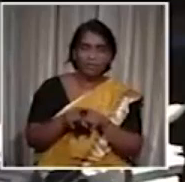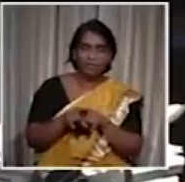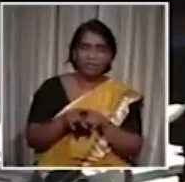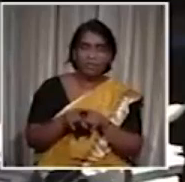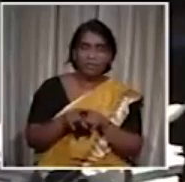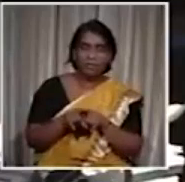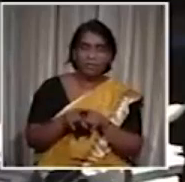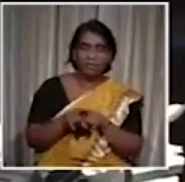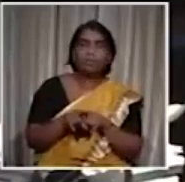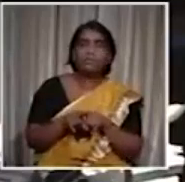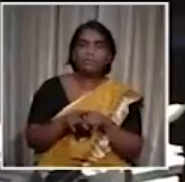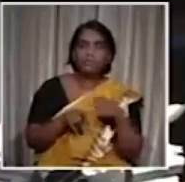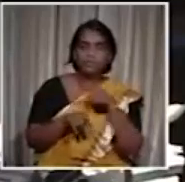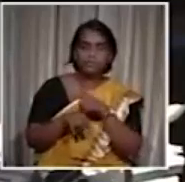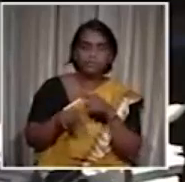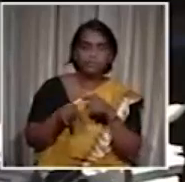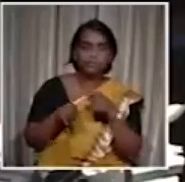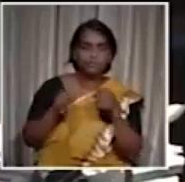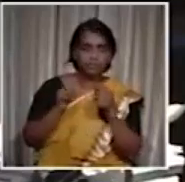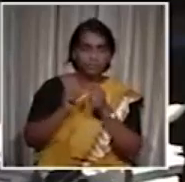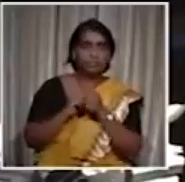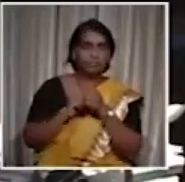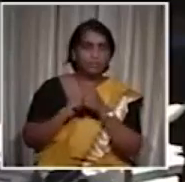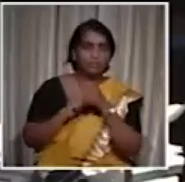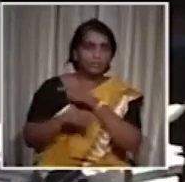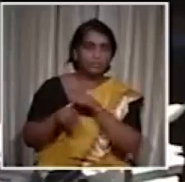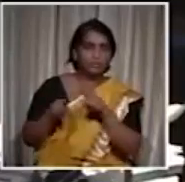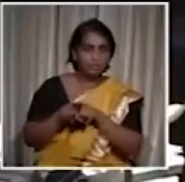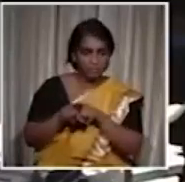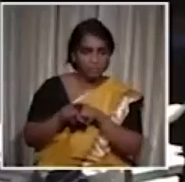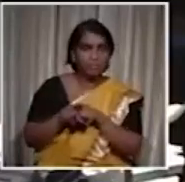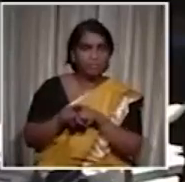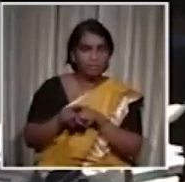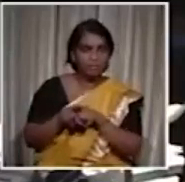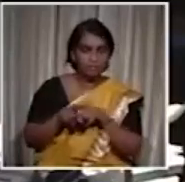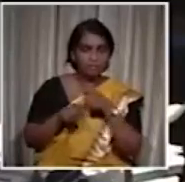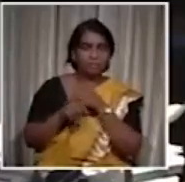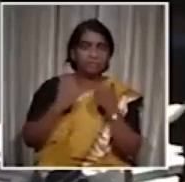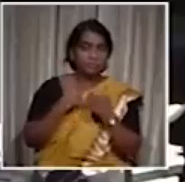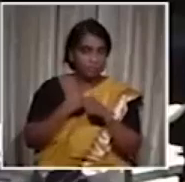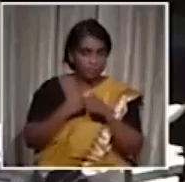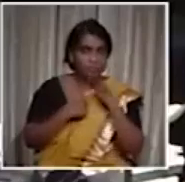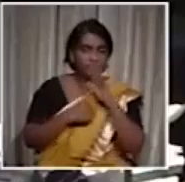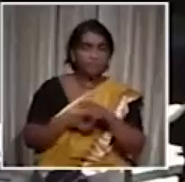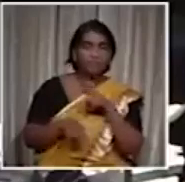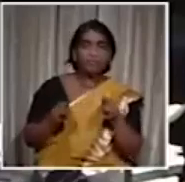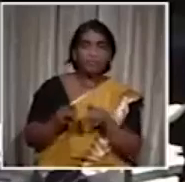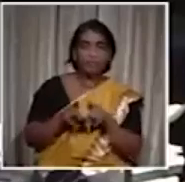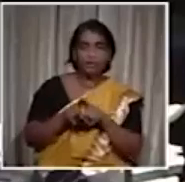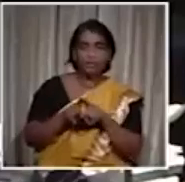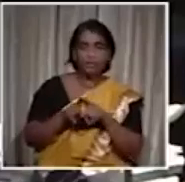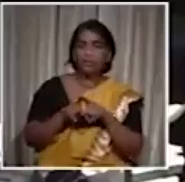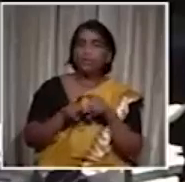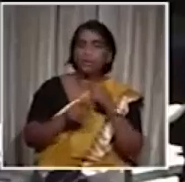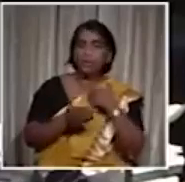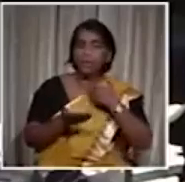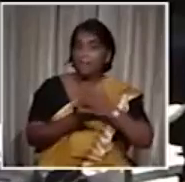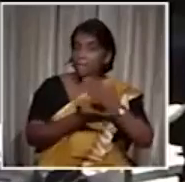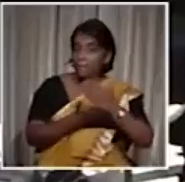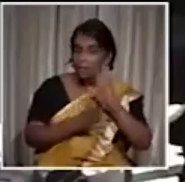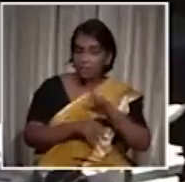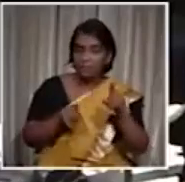අගමැතිතුමා අවලංගු කිරීමේ කැබිනට් පත්‍රිකාව දාලා තමයි ත්‍රිකුණමලේ තෙල් ටැංකිය සංකීර්ණ සංවර්ධනය කිරීම සඳහා බාධා කරේ බාධා කරා විතරක්